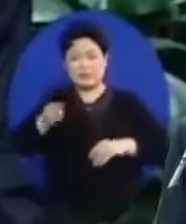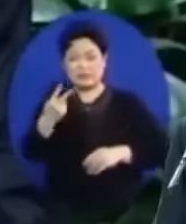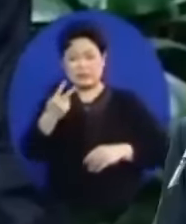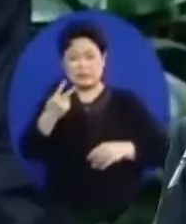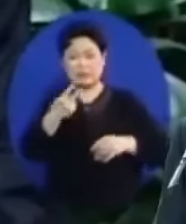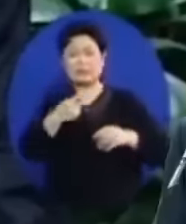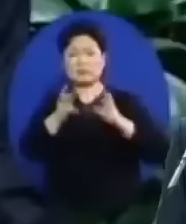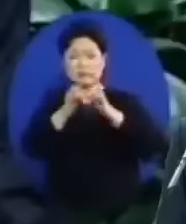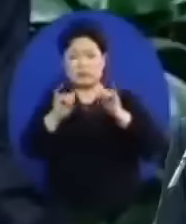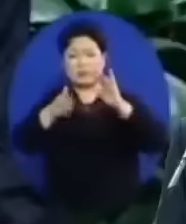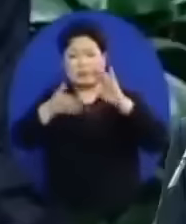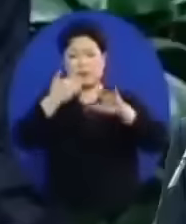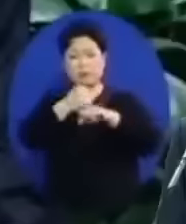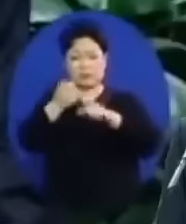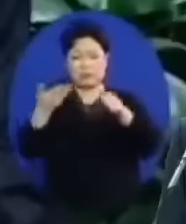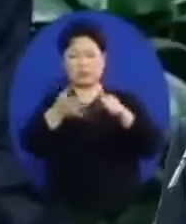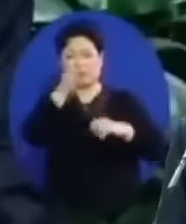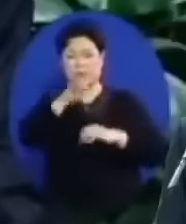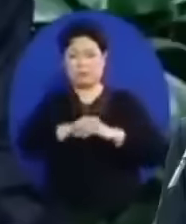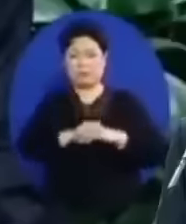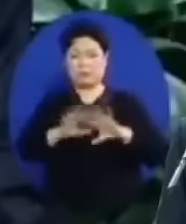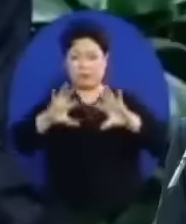인구도 먹여 살릴 수가 있다고 말하고 있습니다.